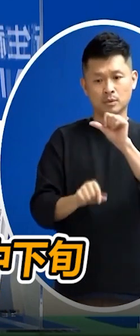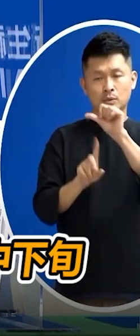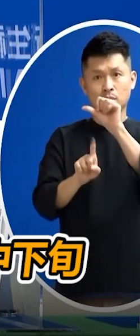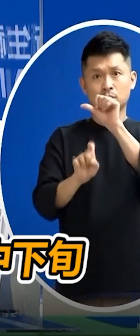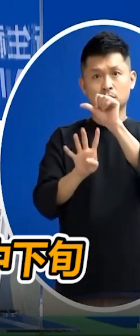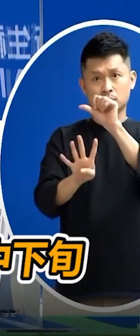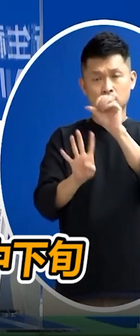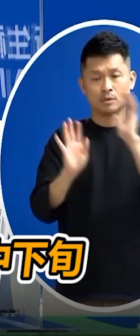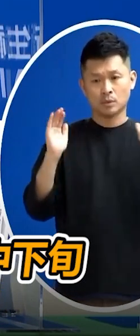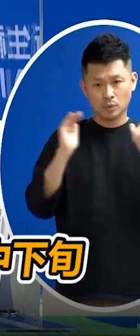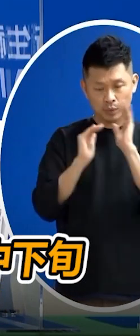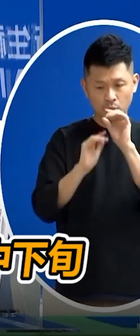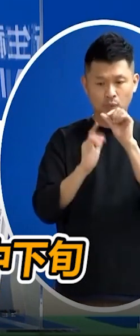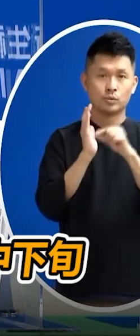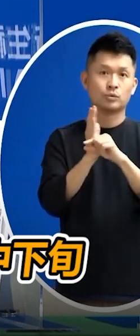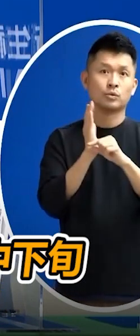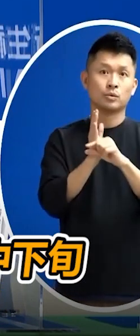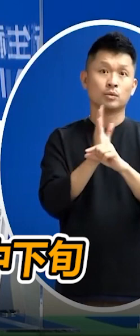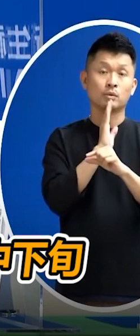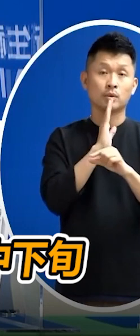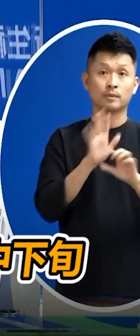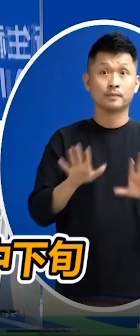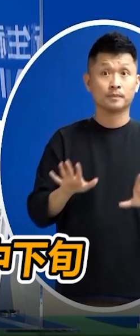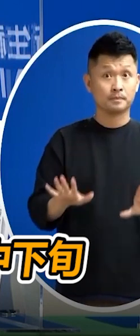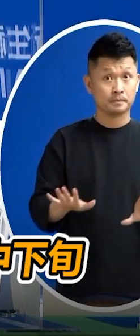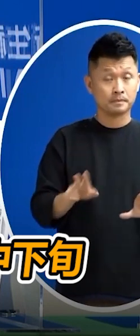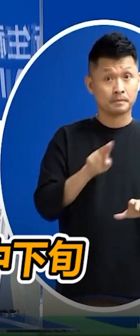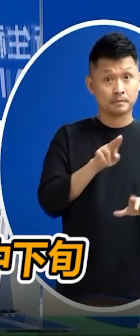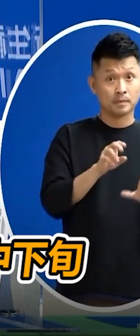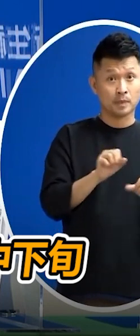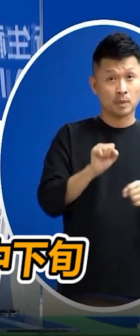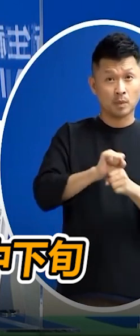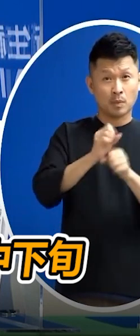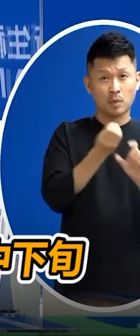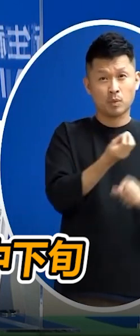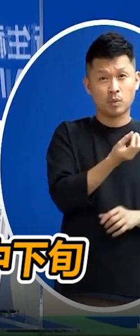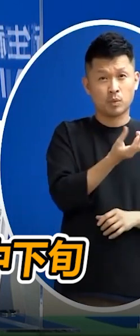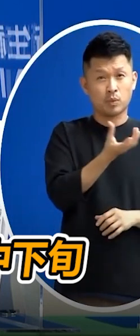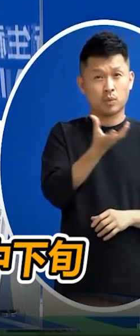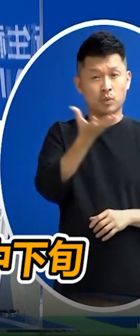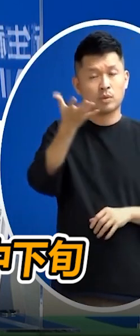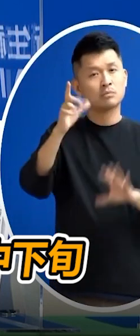5月14号已经要进入中旬，那目前看起来就是说高峰确实是可能落在